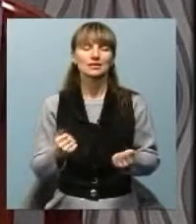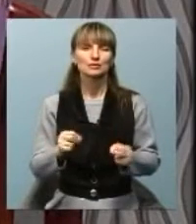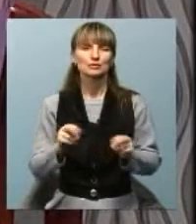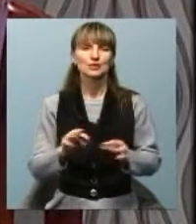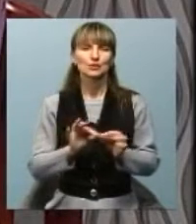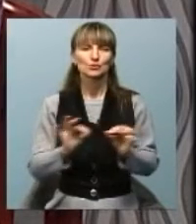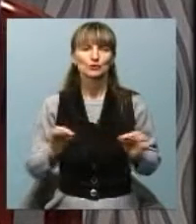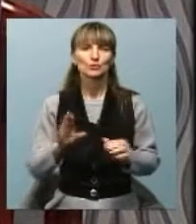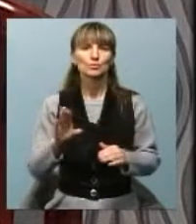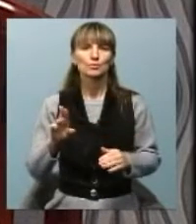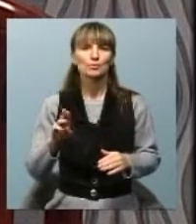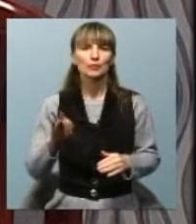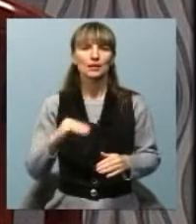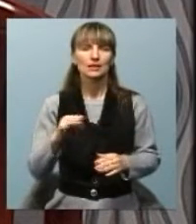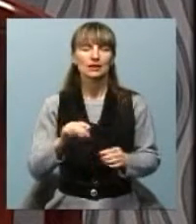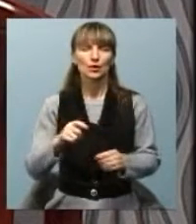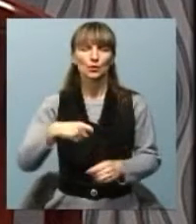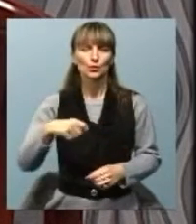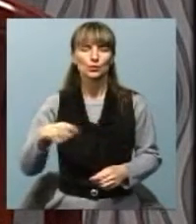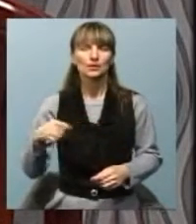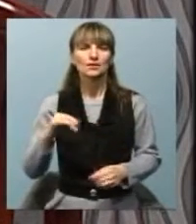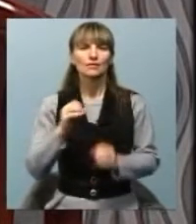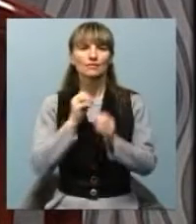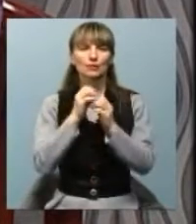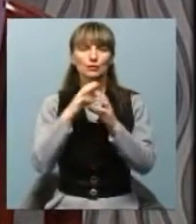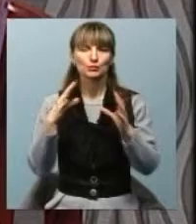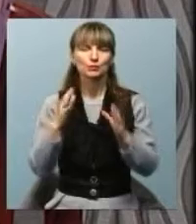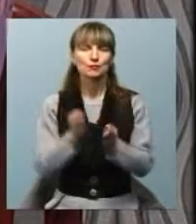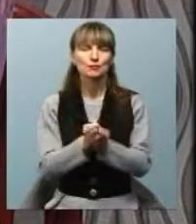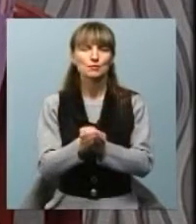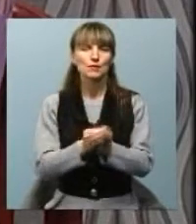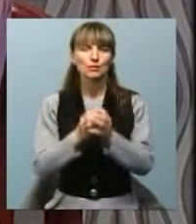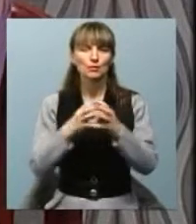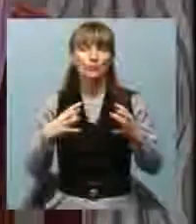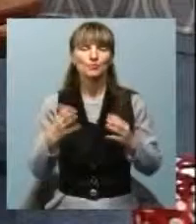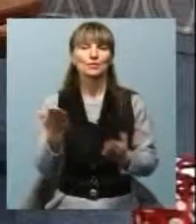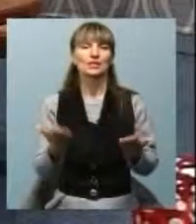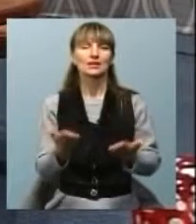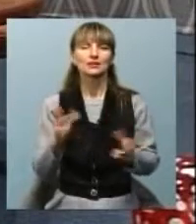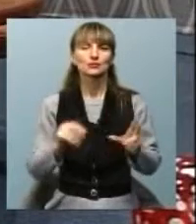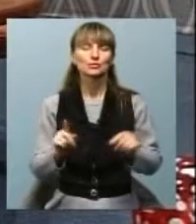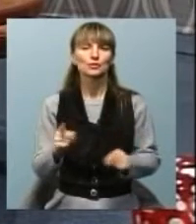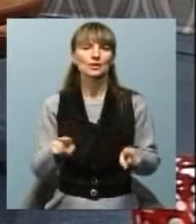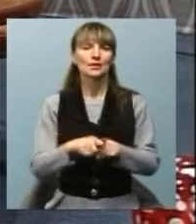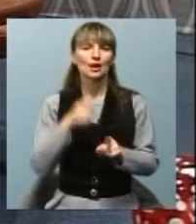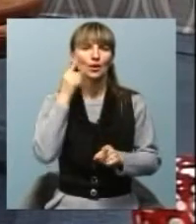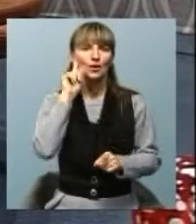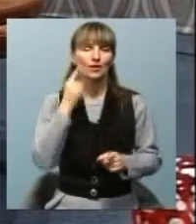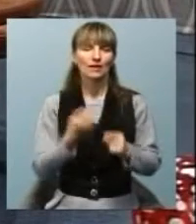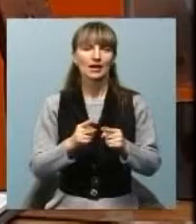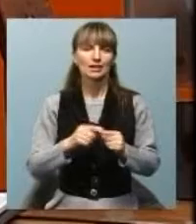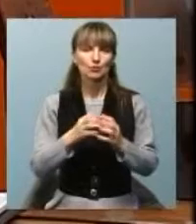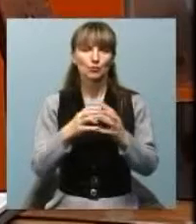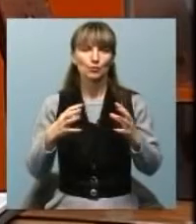трубочку з-під ручки або ще якоїсь палички і видувати такі собі мильні бульбашки. А як ти вважаєш, а чому вони такі кольорові, ці